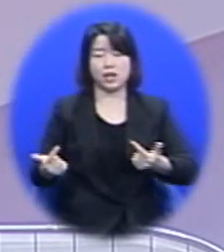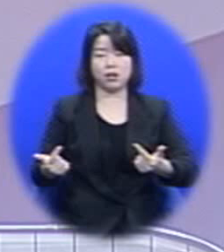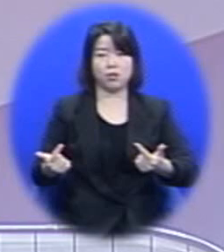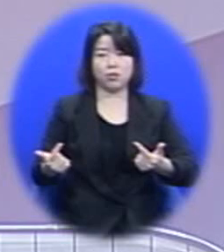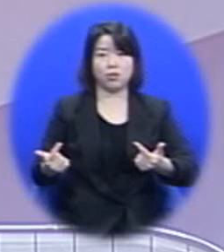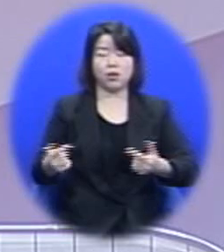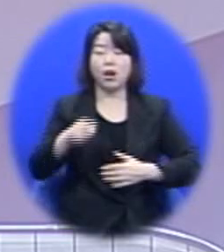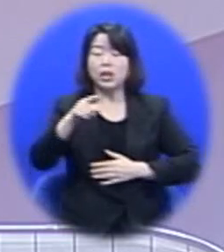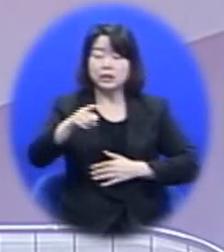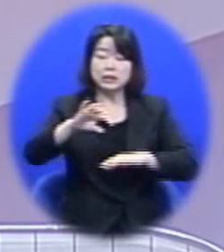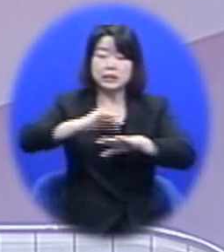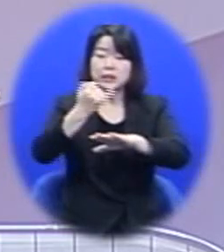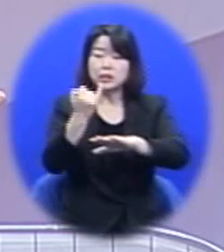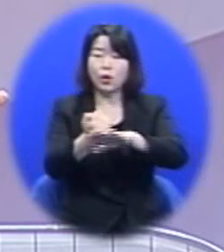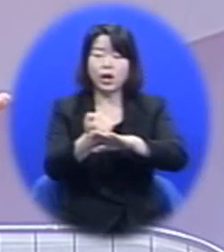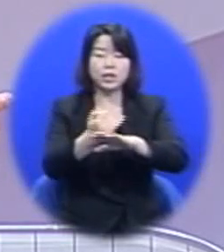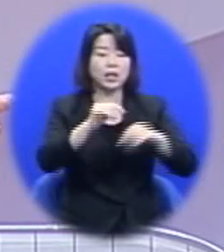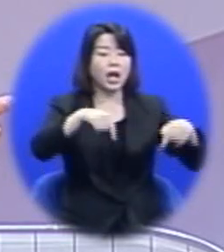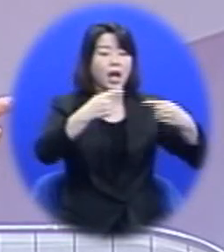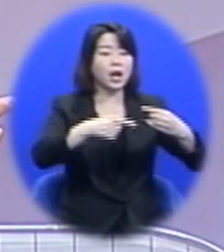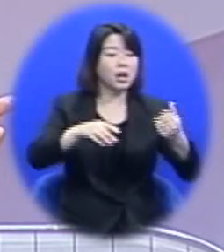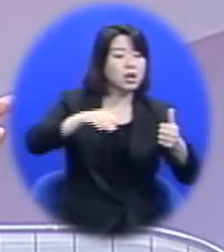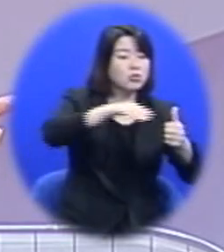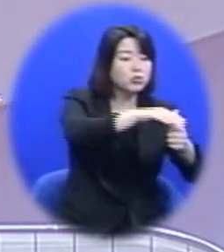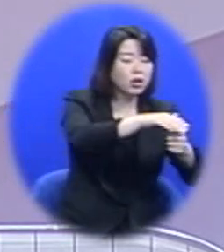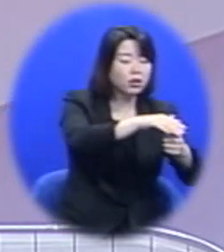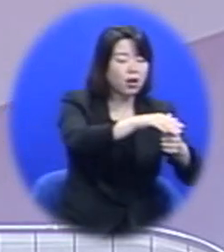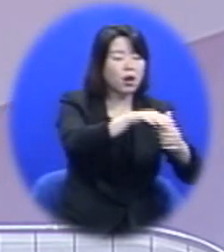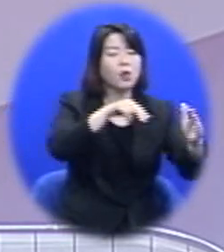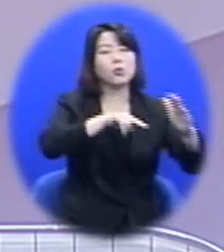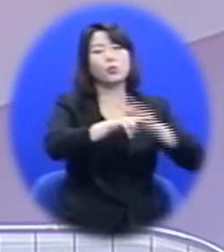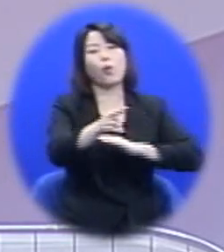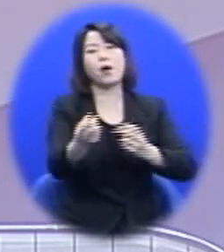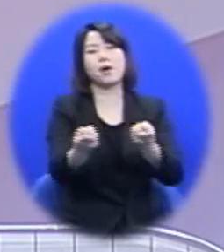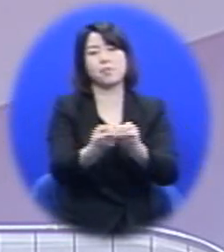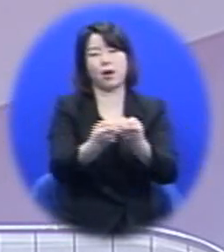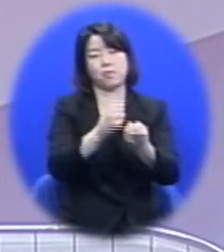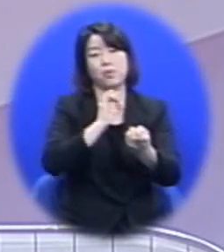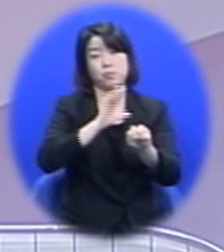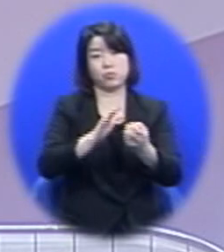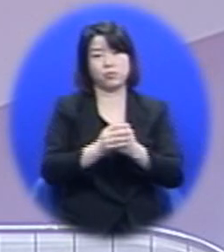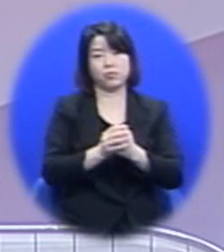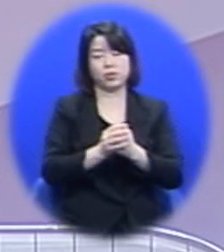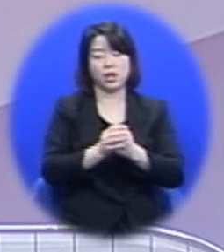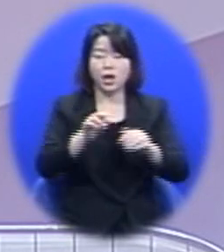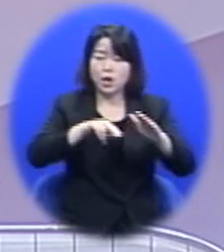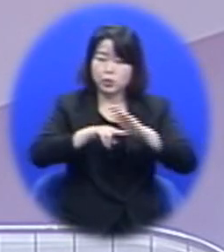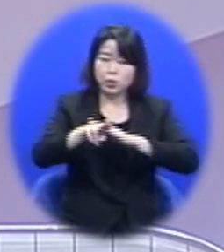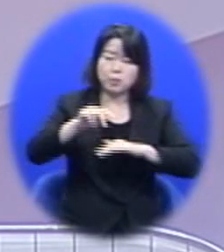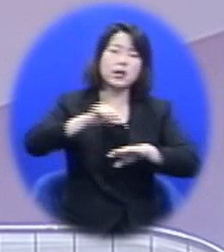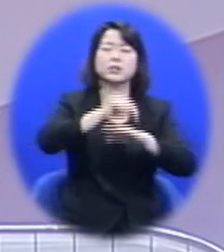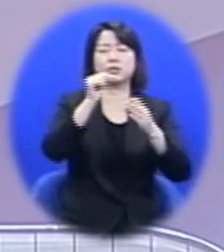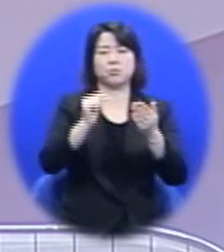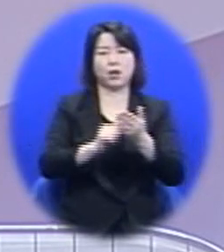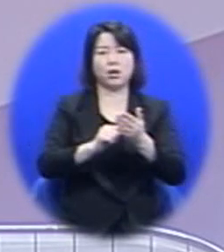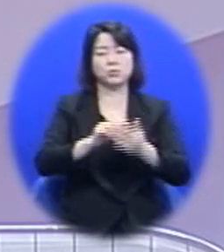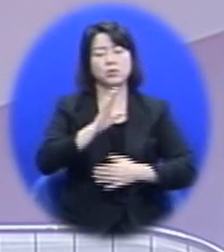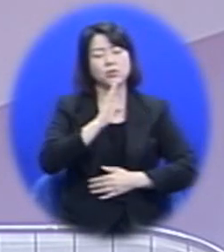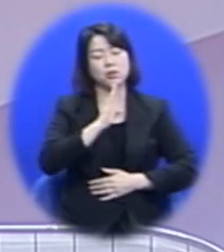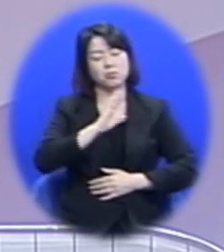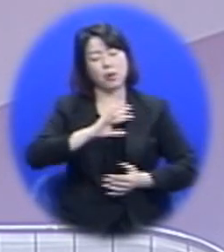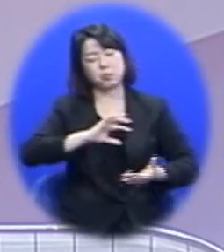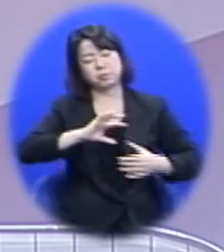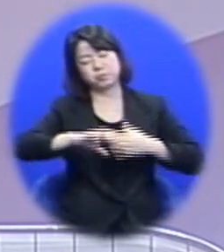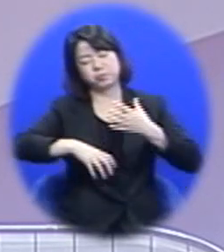하니 도망가는 수밖에 없는 거죠. 도망가는 엘리야의 속은 정말 뒤집어질